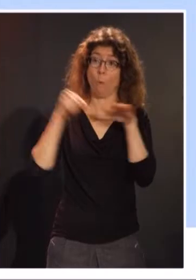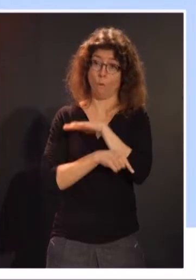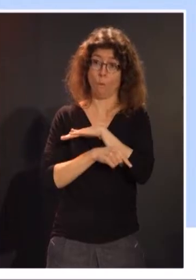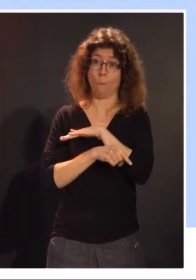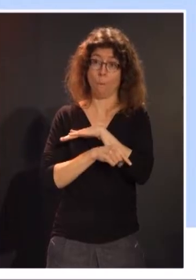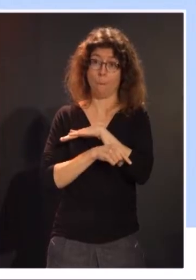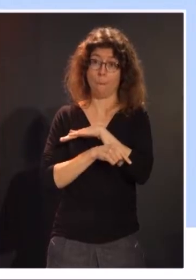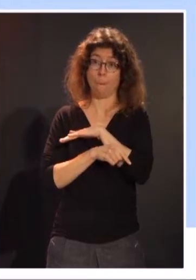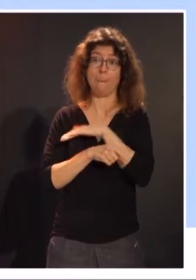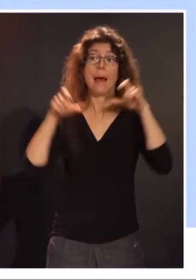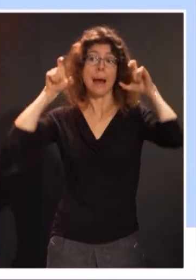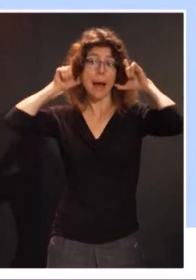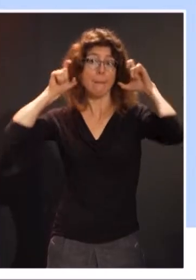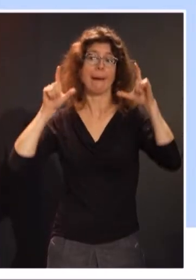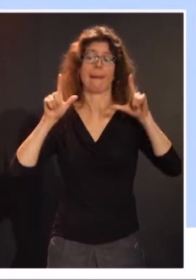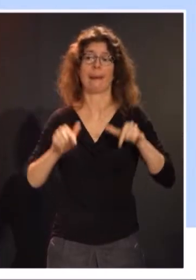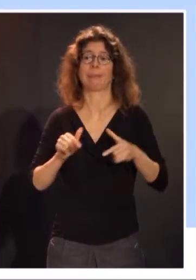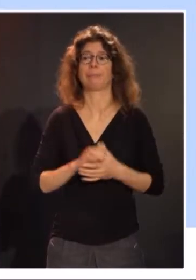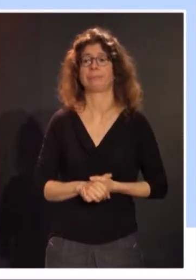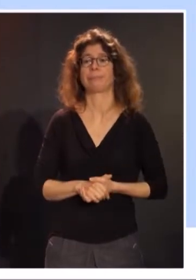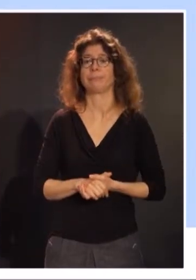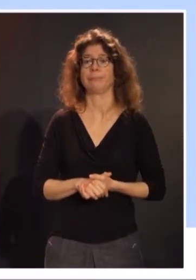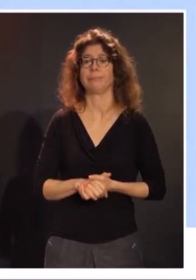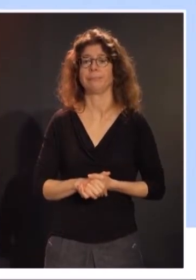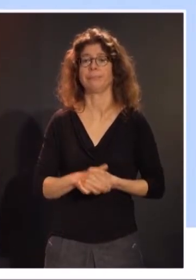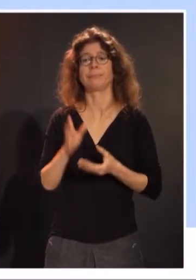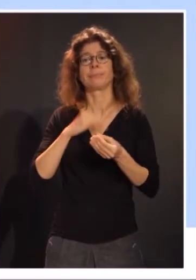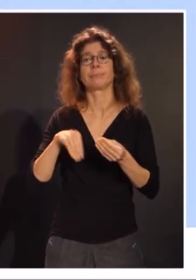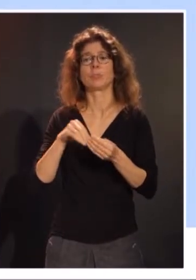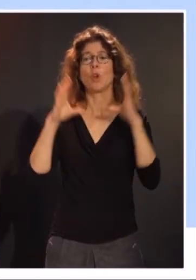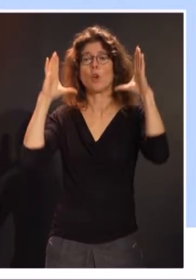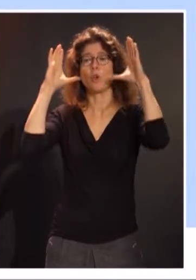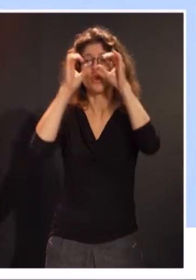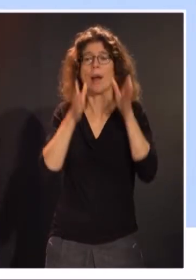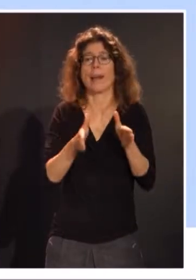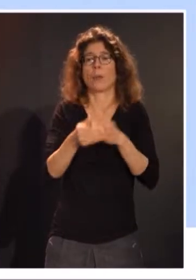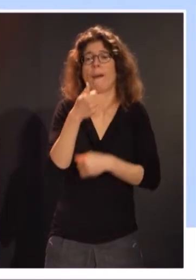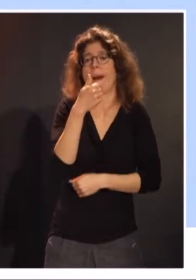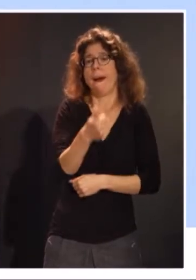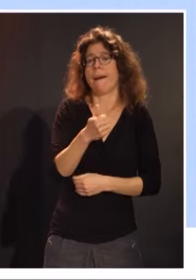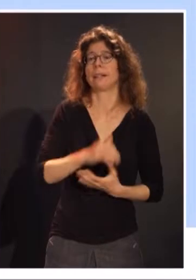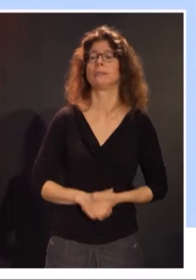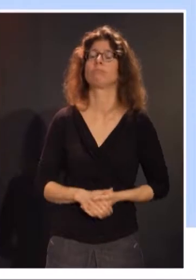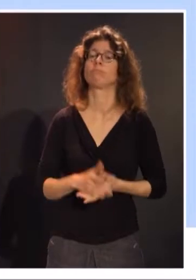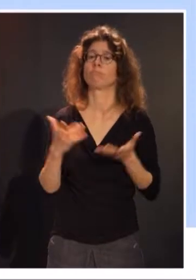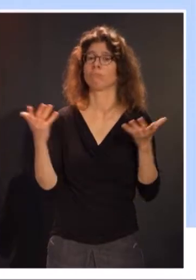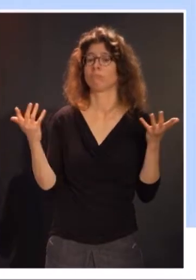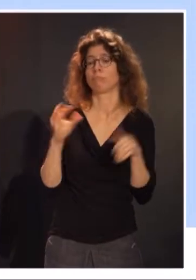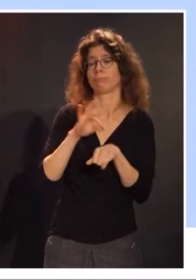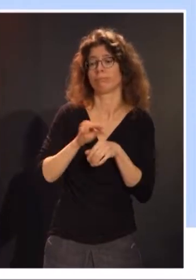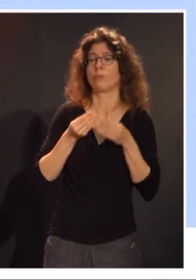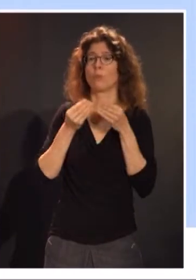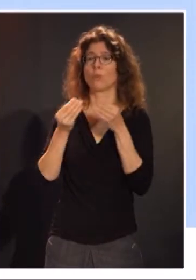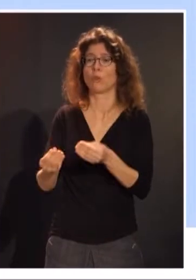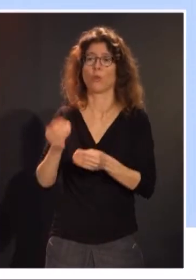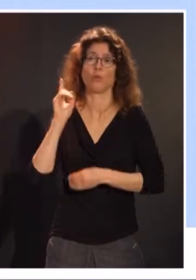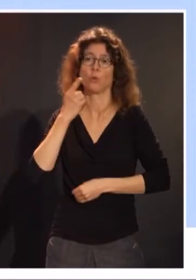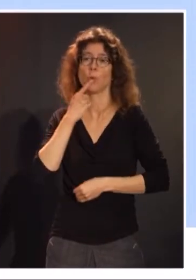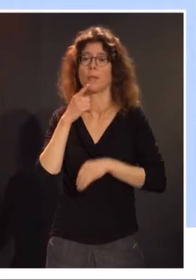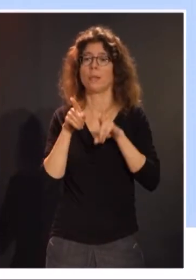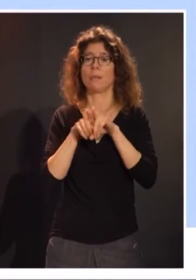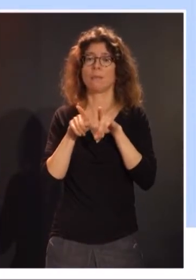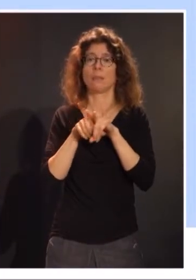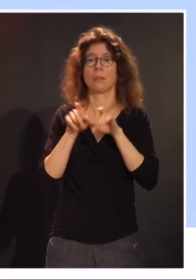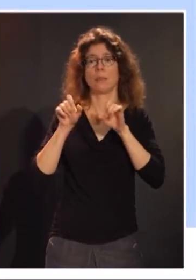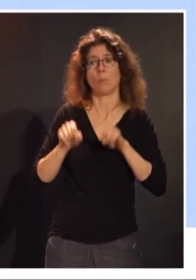appareillé. En lien avec un syndrome de Scheuer de type 1, donc c'est une pathologie qui entraîne une surdité et également qui